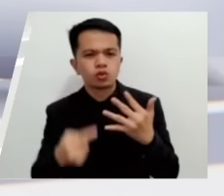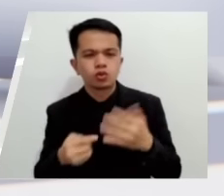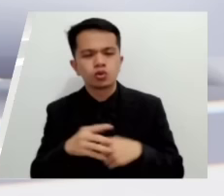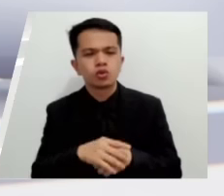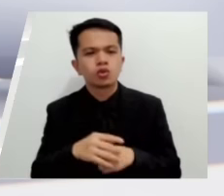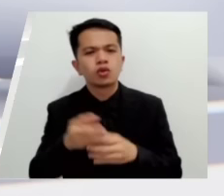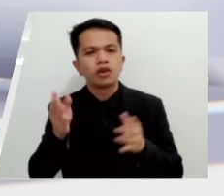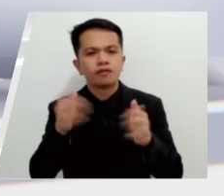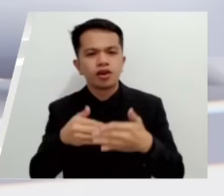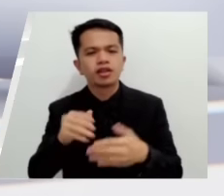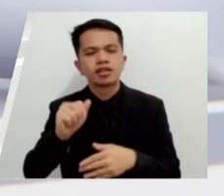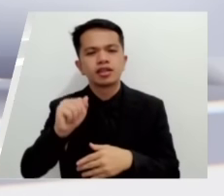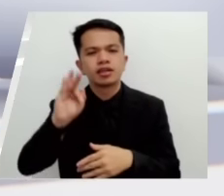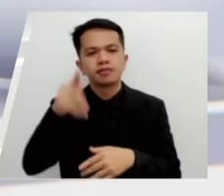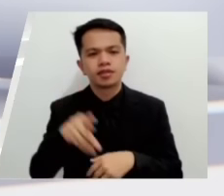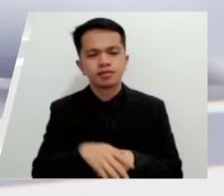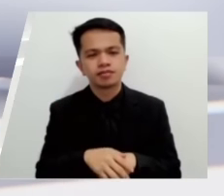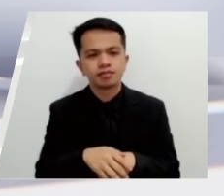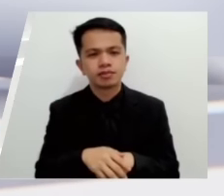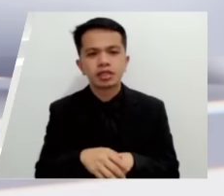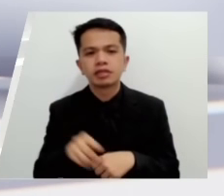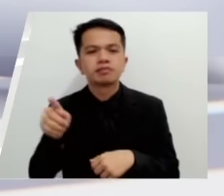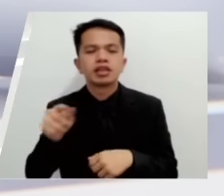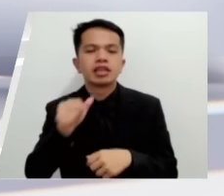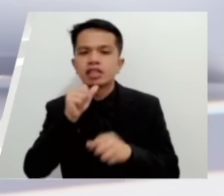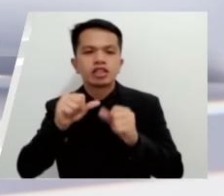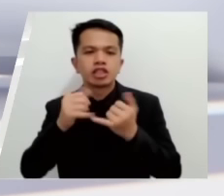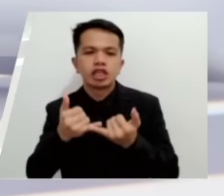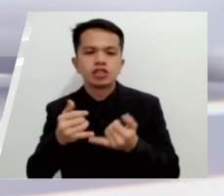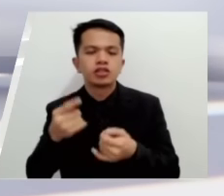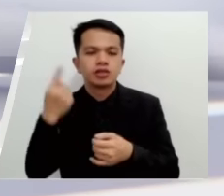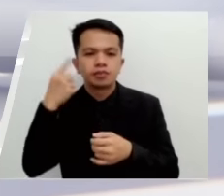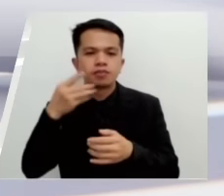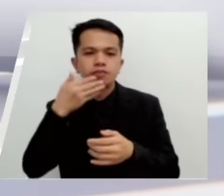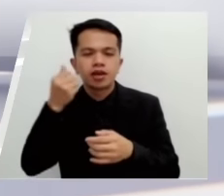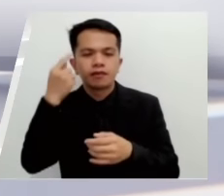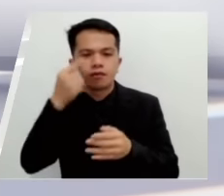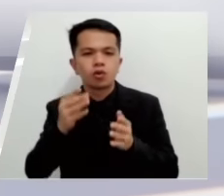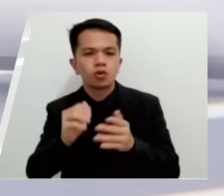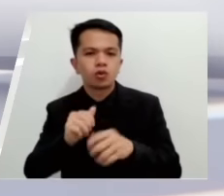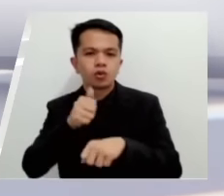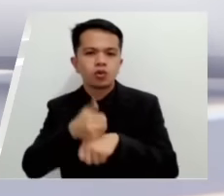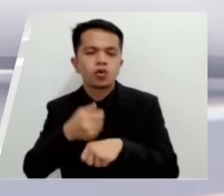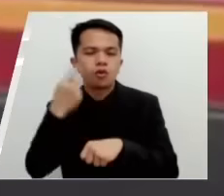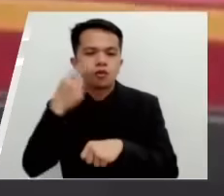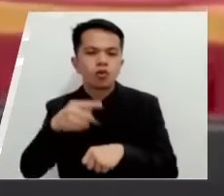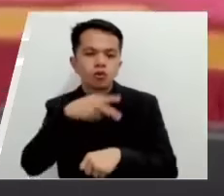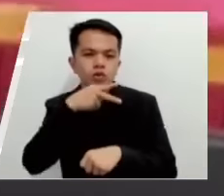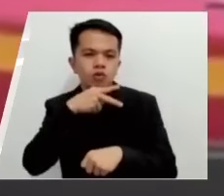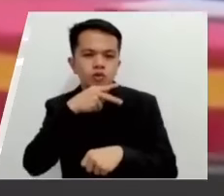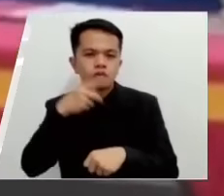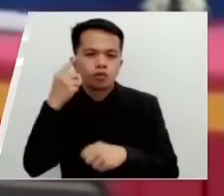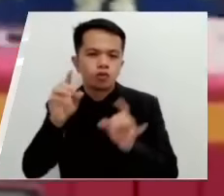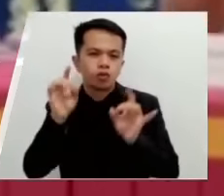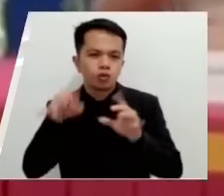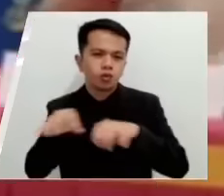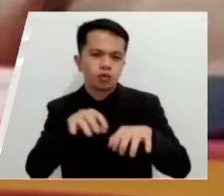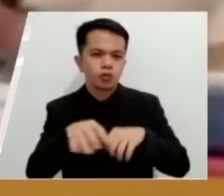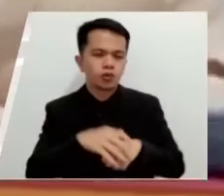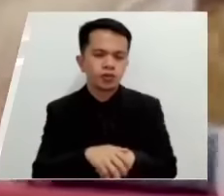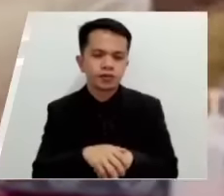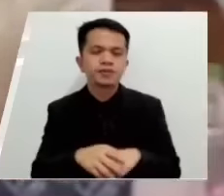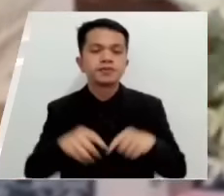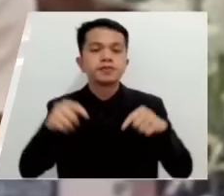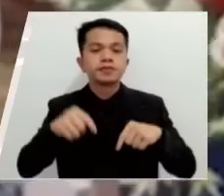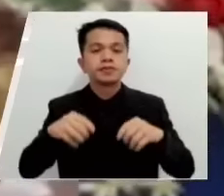AFP. Kaya hindi raw ito ang ahensya nararapat humawak sa kusodiyan ng mga suspect sa mga kasong kriminal. Para sa GMA Integrated